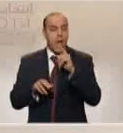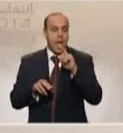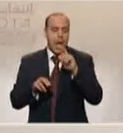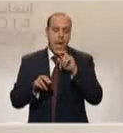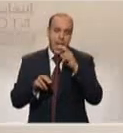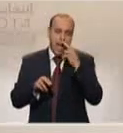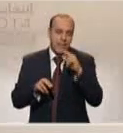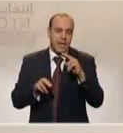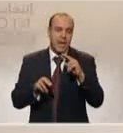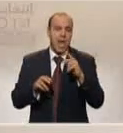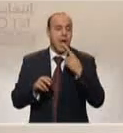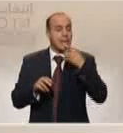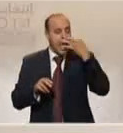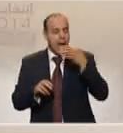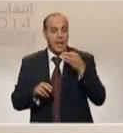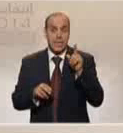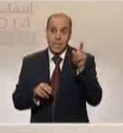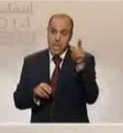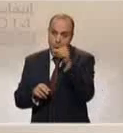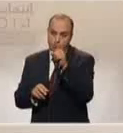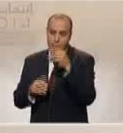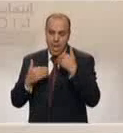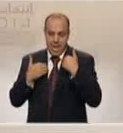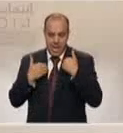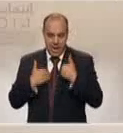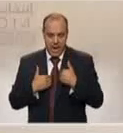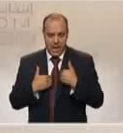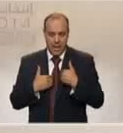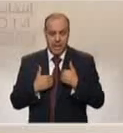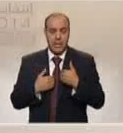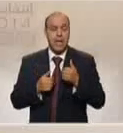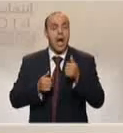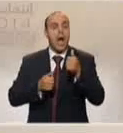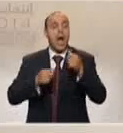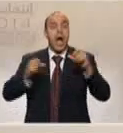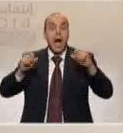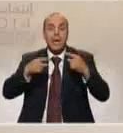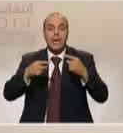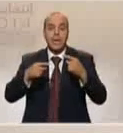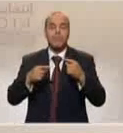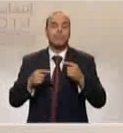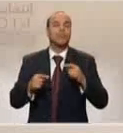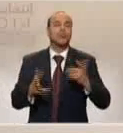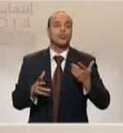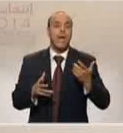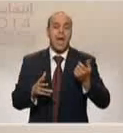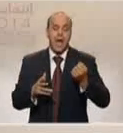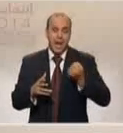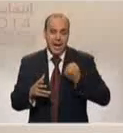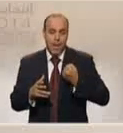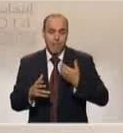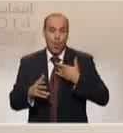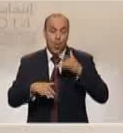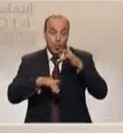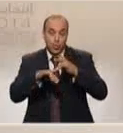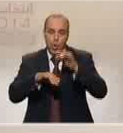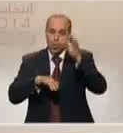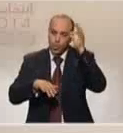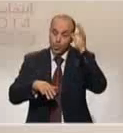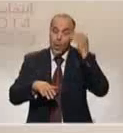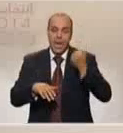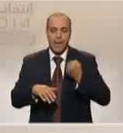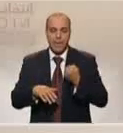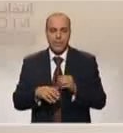عنوان الامن اتعهد لكم بانني ساخو حربا لا هواد فيها على كل من يريد شرا بتونس وعلى